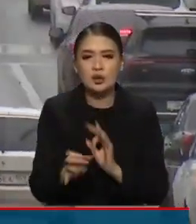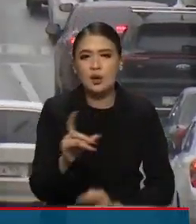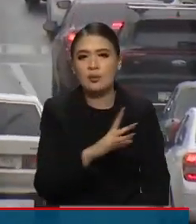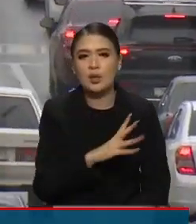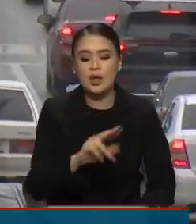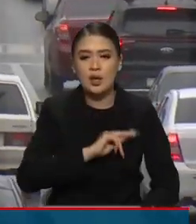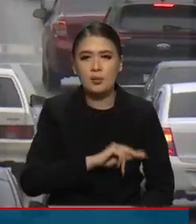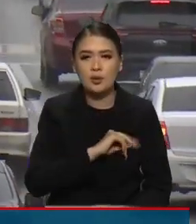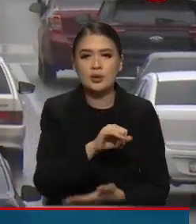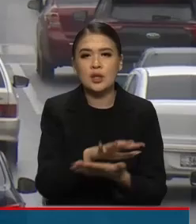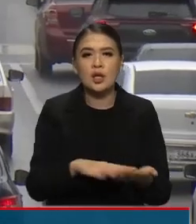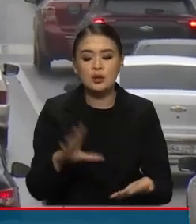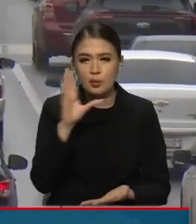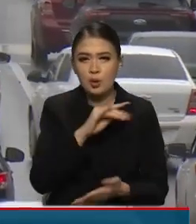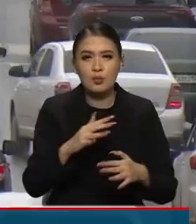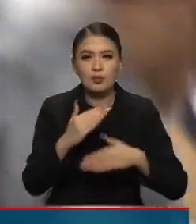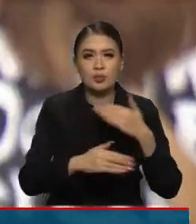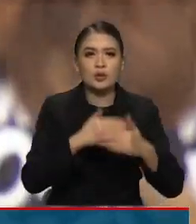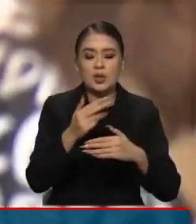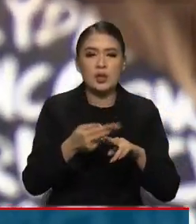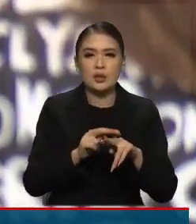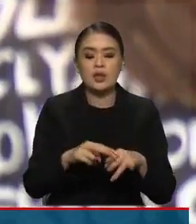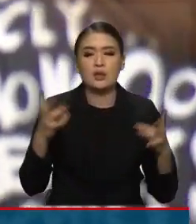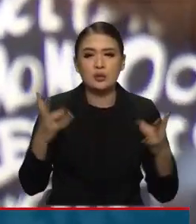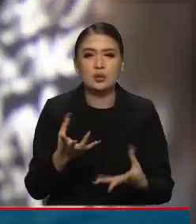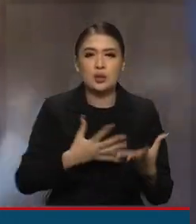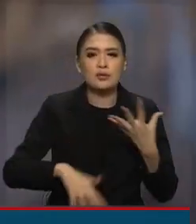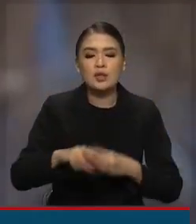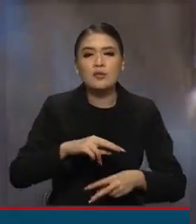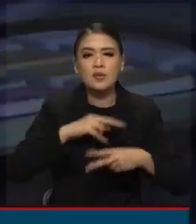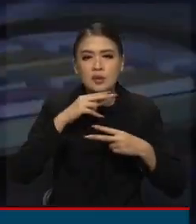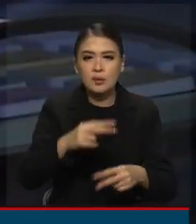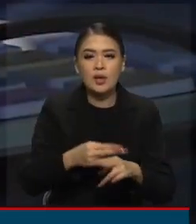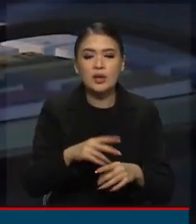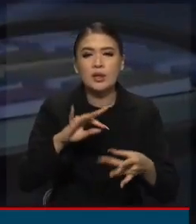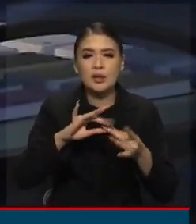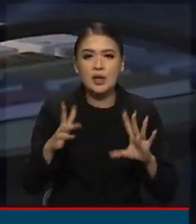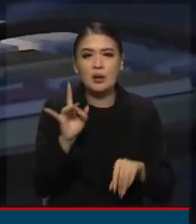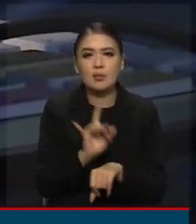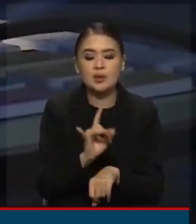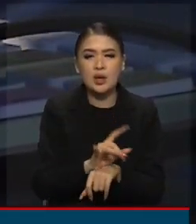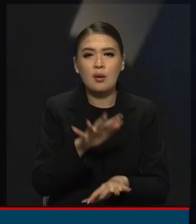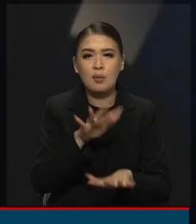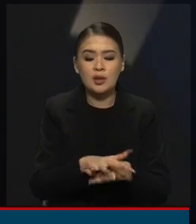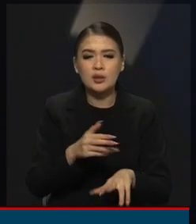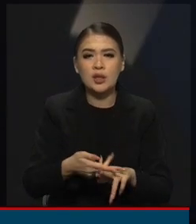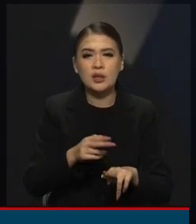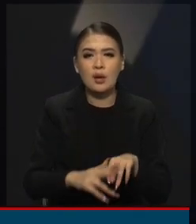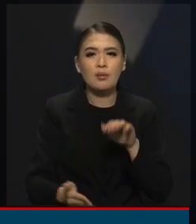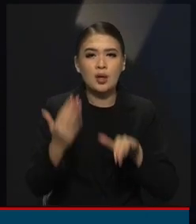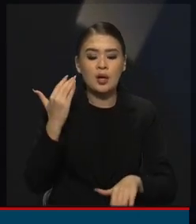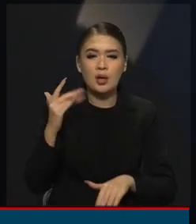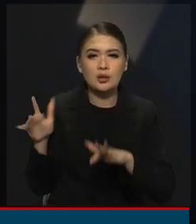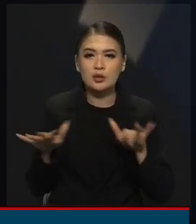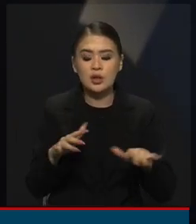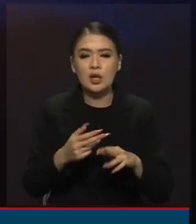работы будет максимально эффективным. Ну и, разумеется, всем необходимо быть бдительнее. Ведь интернет-мошенничество в банковской сфере по-прежнему активно. С